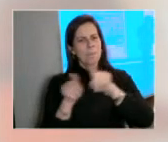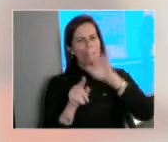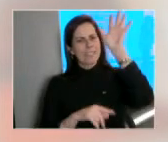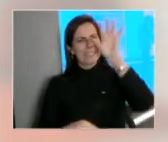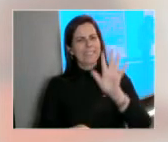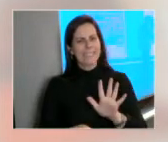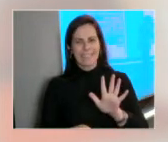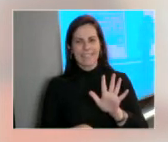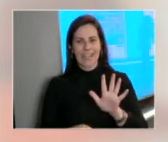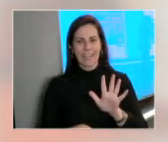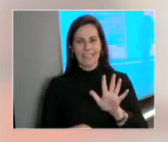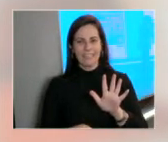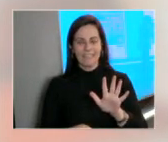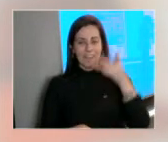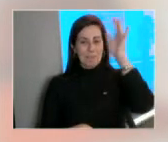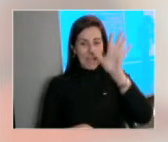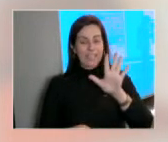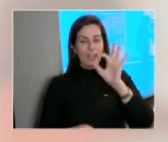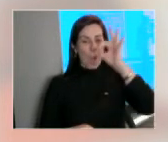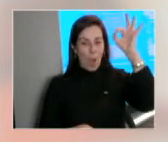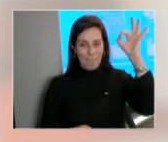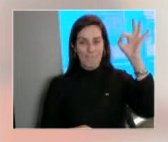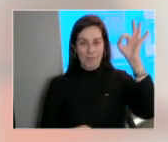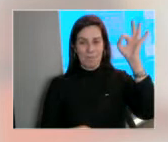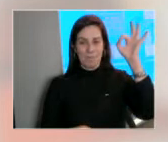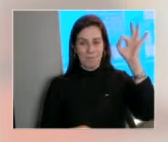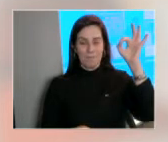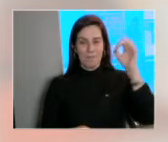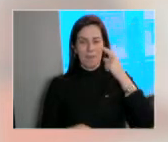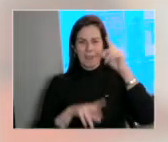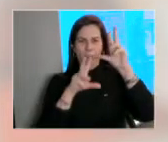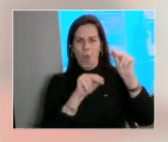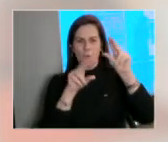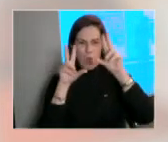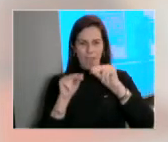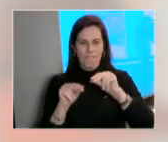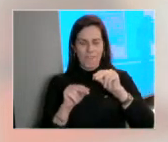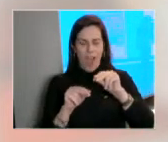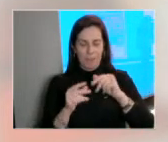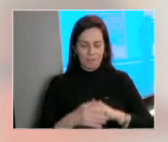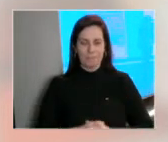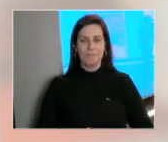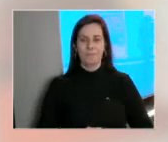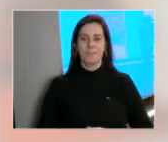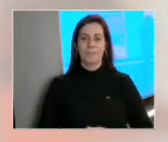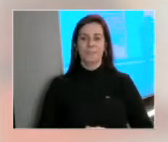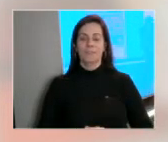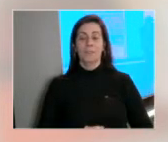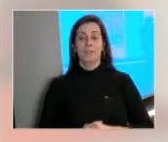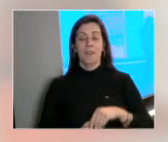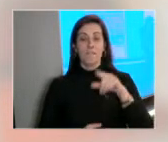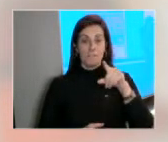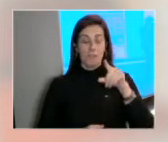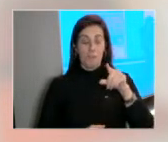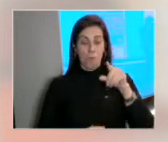צי הכוכבים במסע בין כוכבים, אותה סדרת סרטים מופלאה על מסע בין כוכבים. וכאן